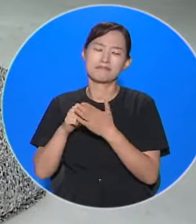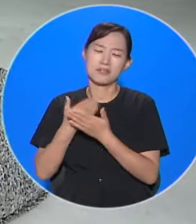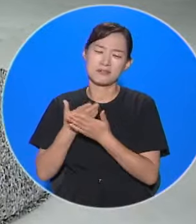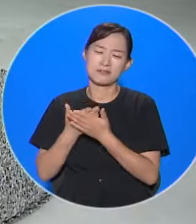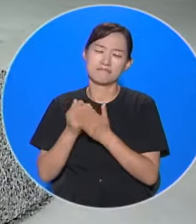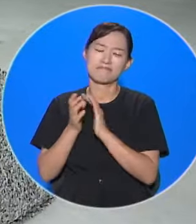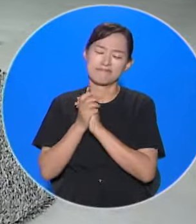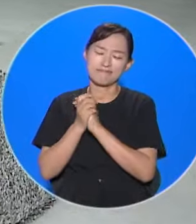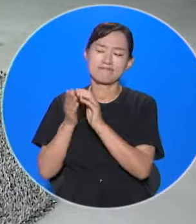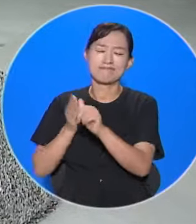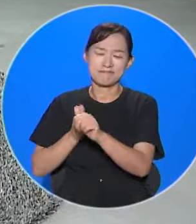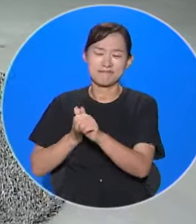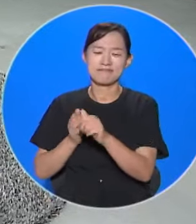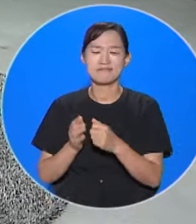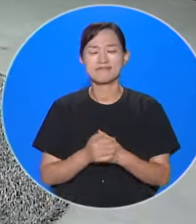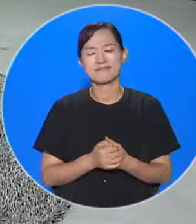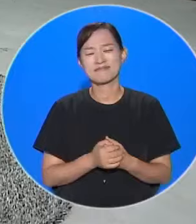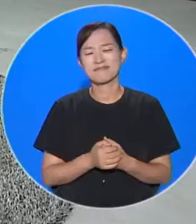가지고 그래요.